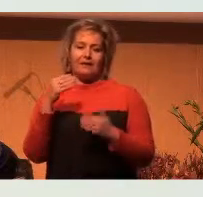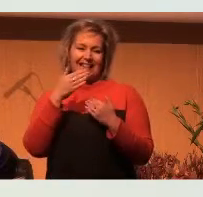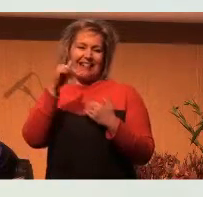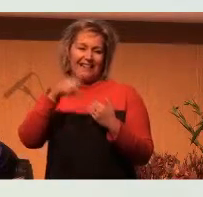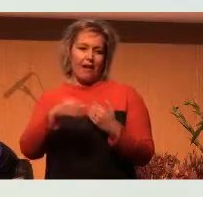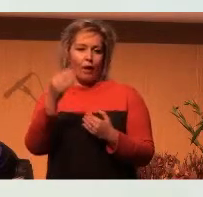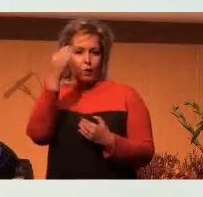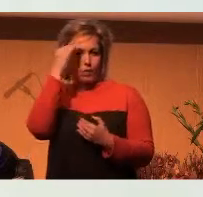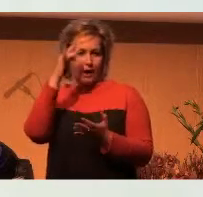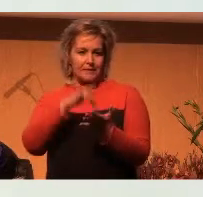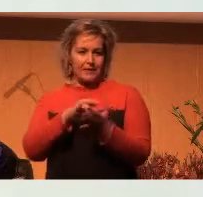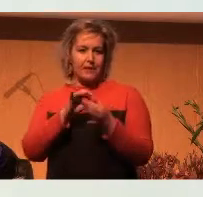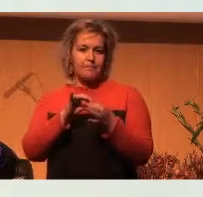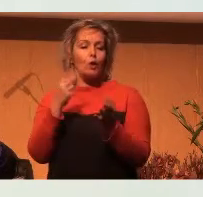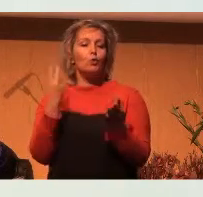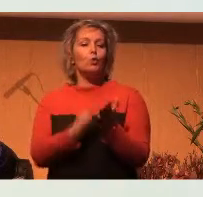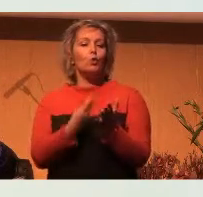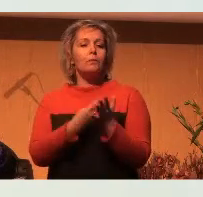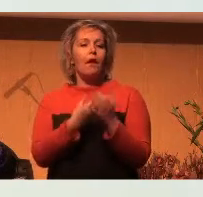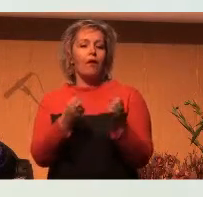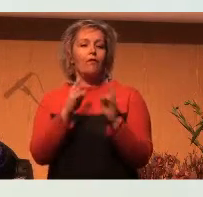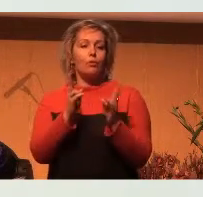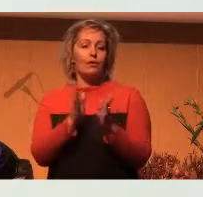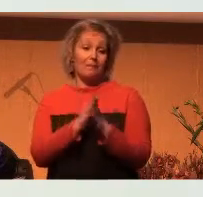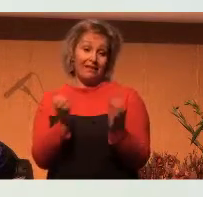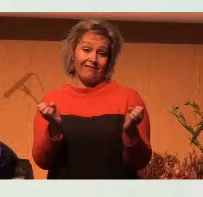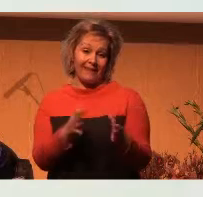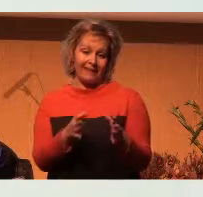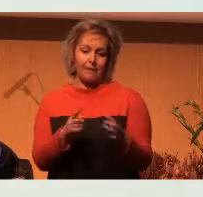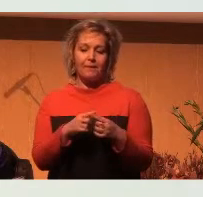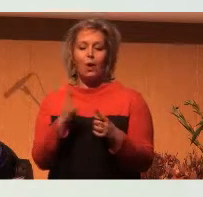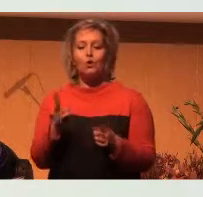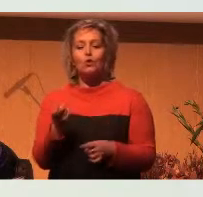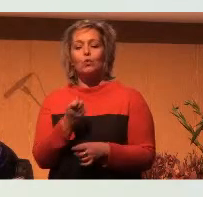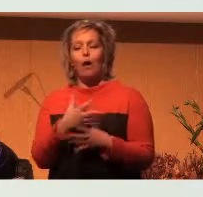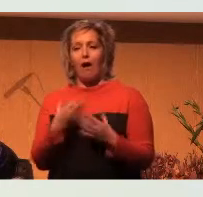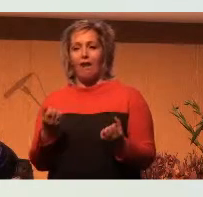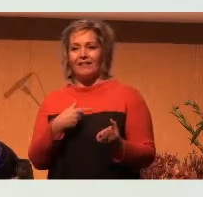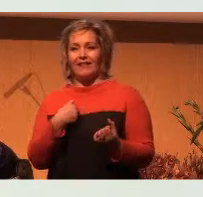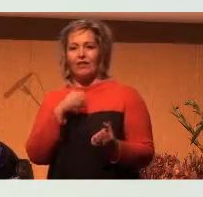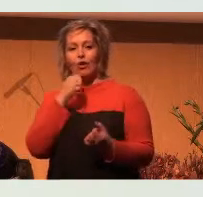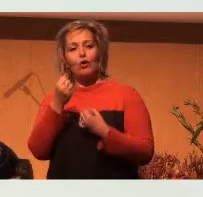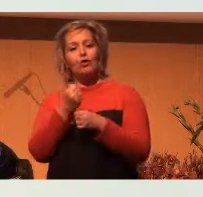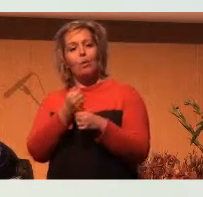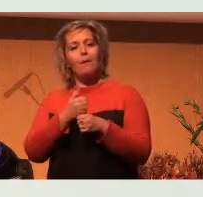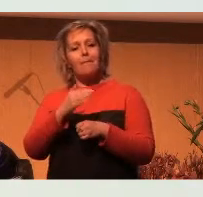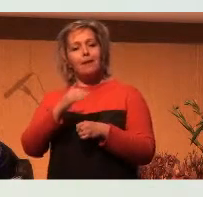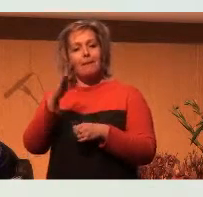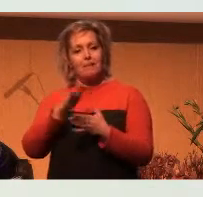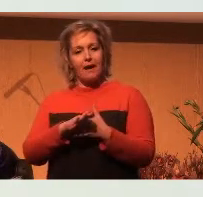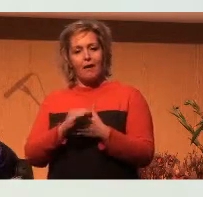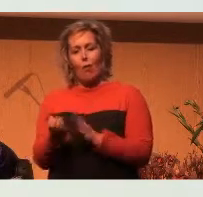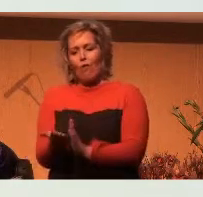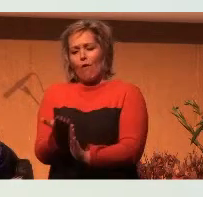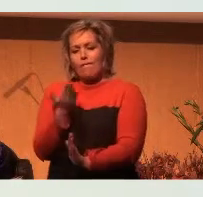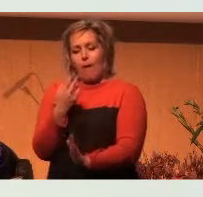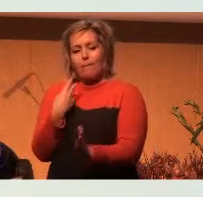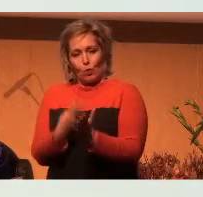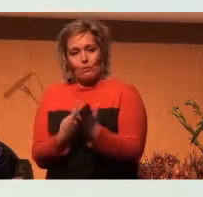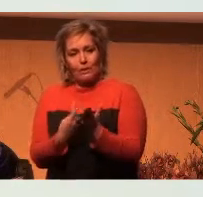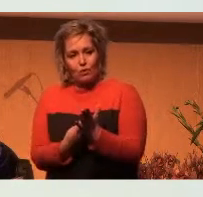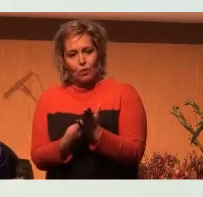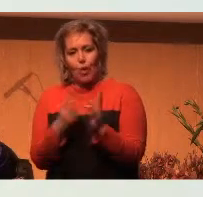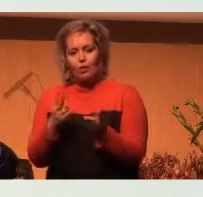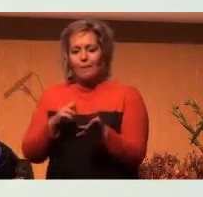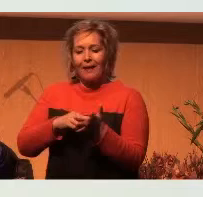fra kunnskapssenteret om dokumentasjon av brukermedvirkning. Det nok også noe av det vi må jobbe mye mer med, å få fram dokumentasjon og